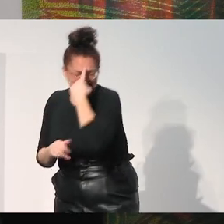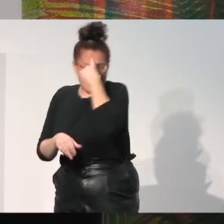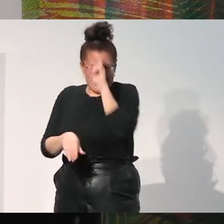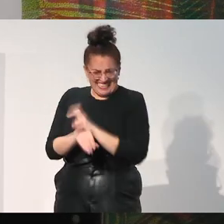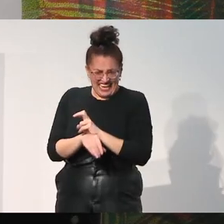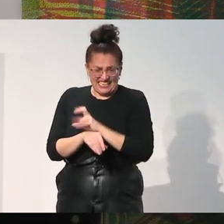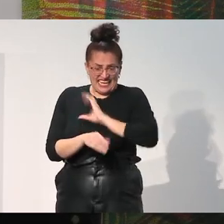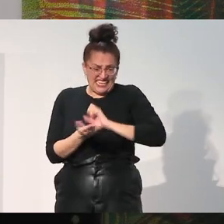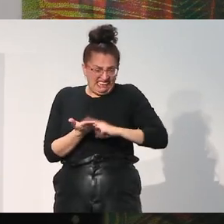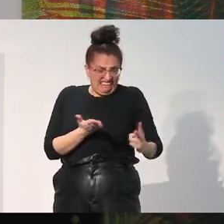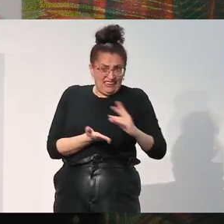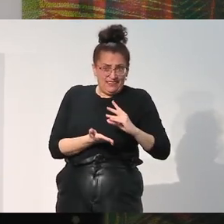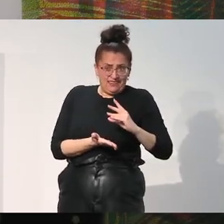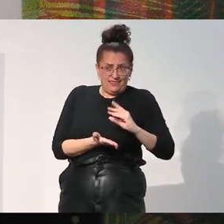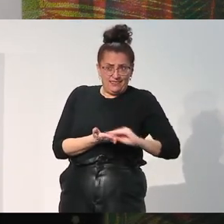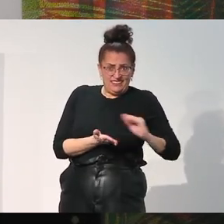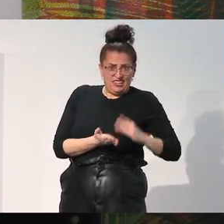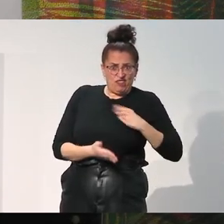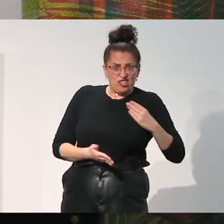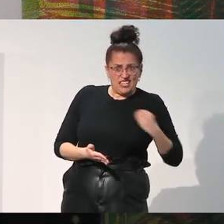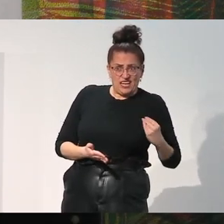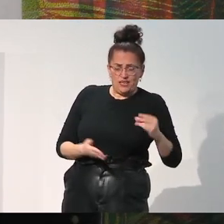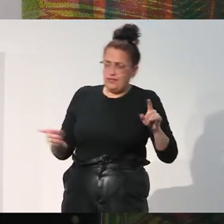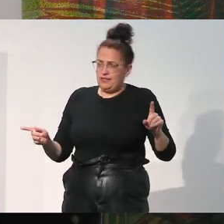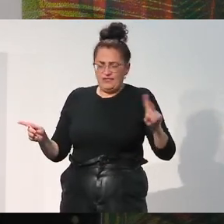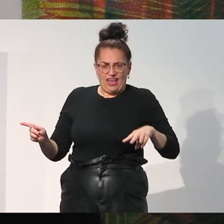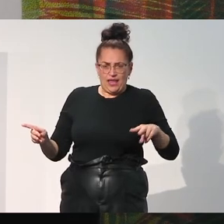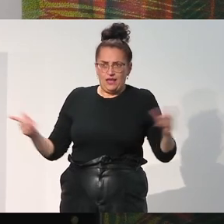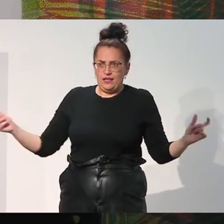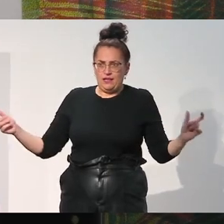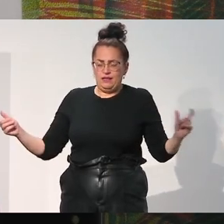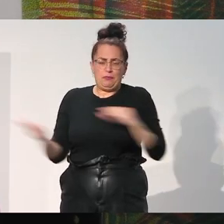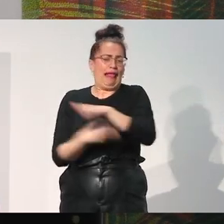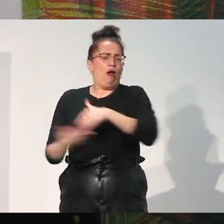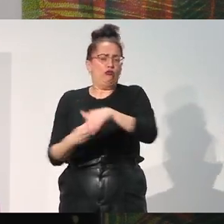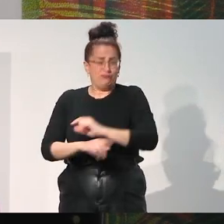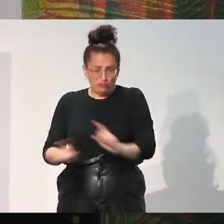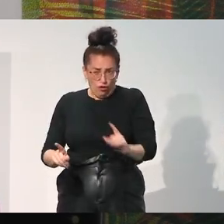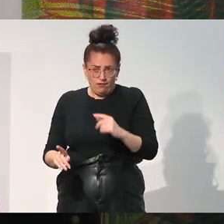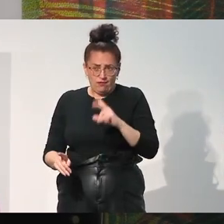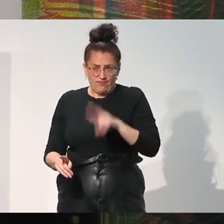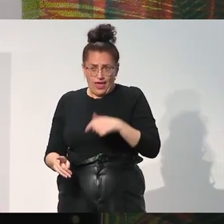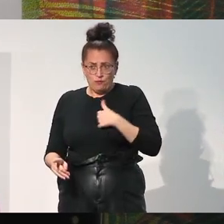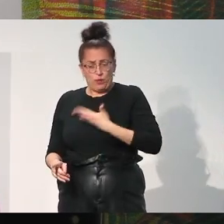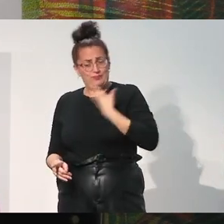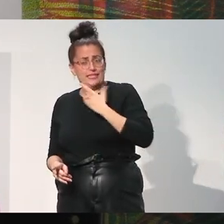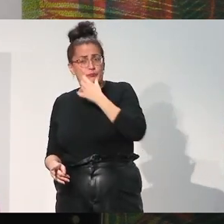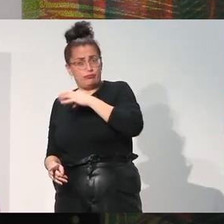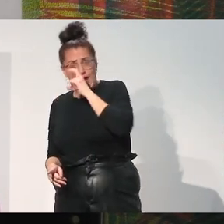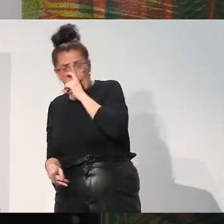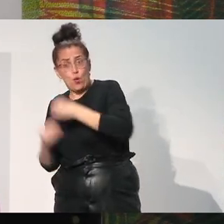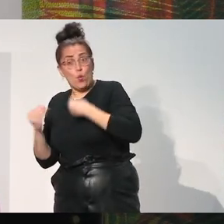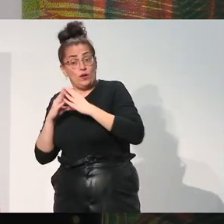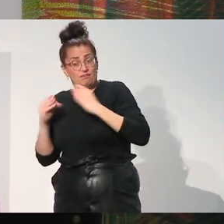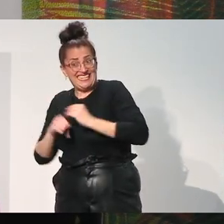possible en français. Et pas du franc, d'ailleurs, pas du franc-banais, pas du français mélangé au libanais, mais vraiment des gens qui parlent que libanais ou arabe. Donc en fait, ce livre-là